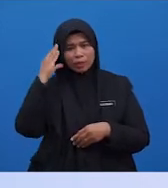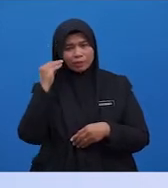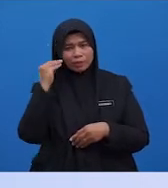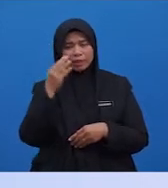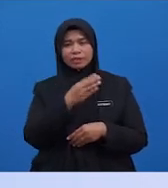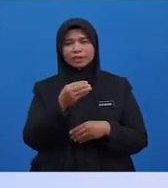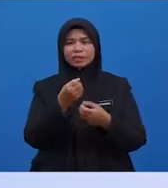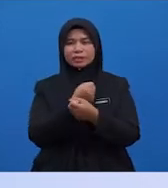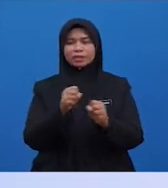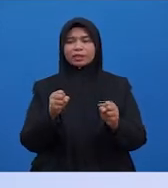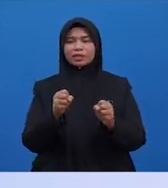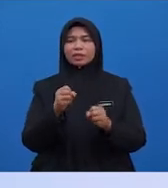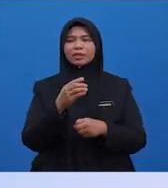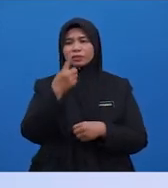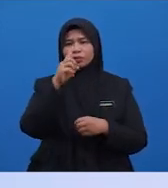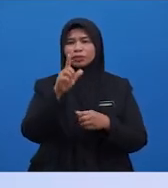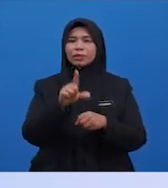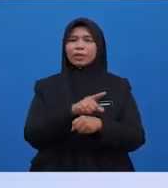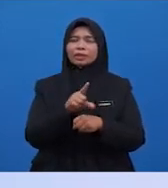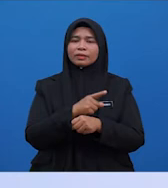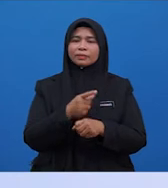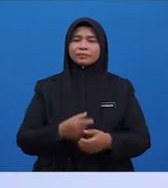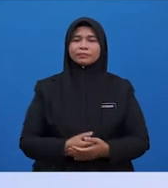dan kesediaan dan berlatih.